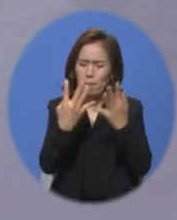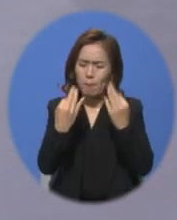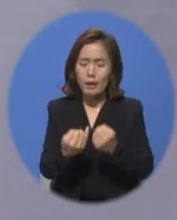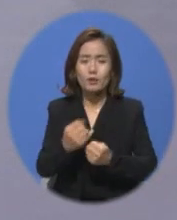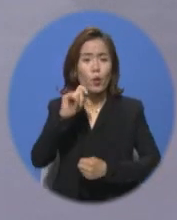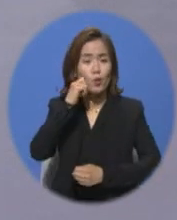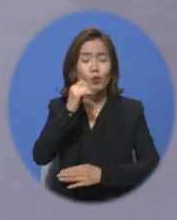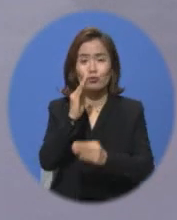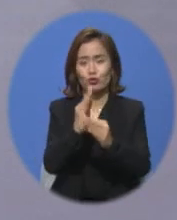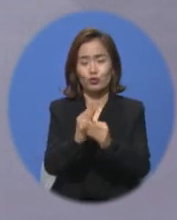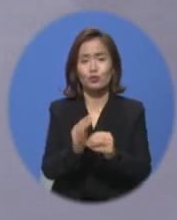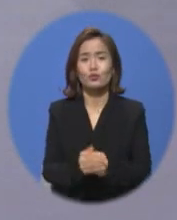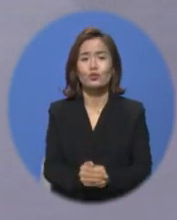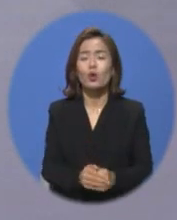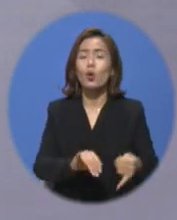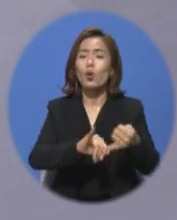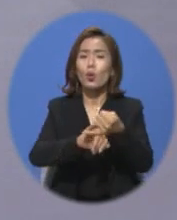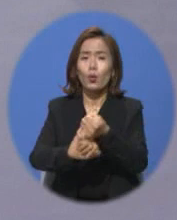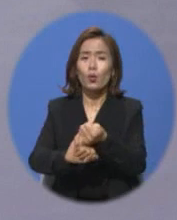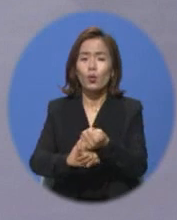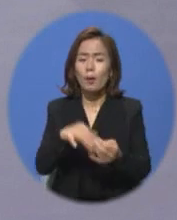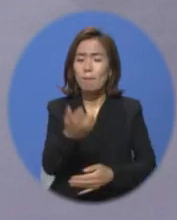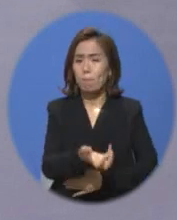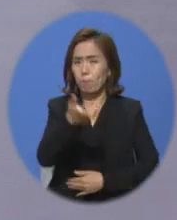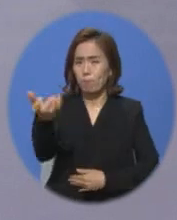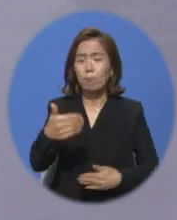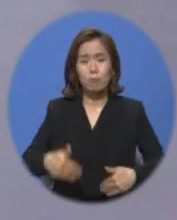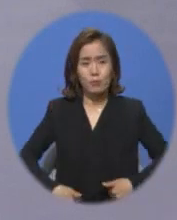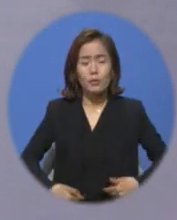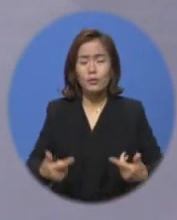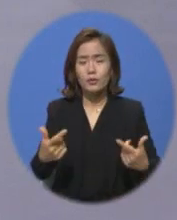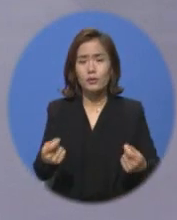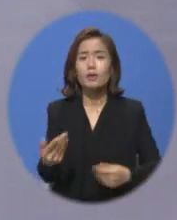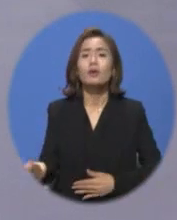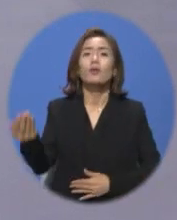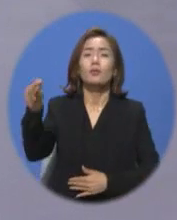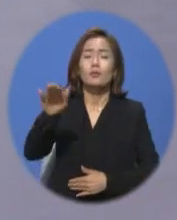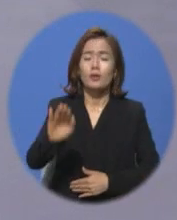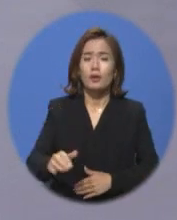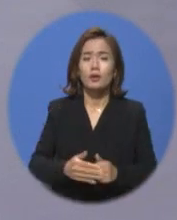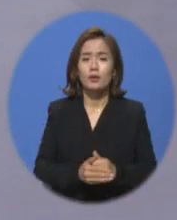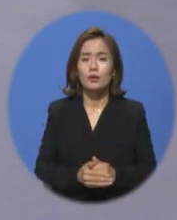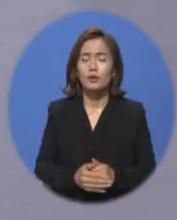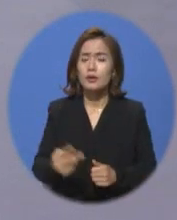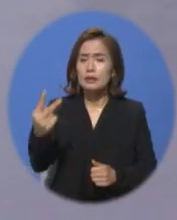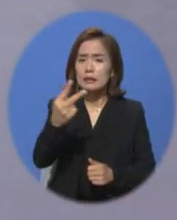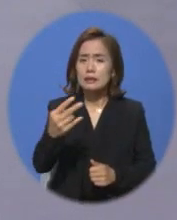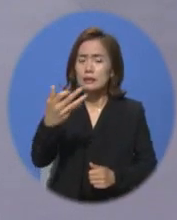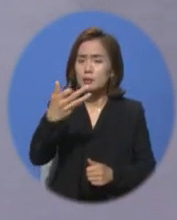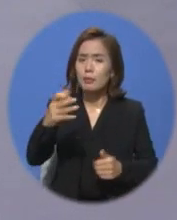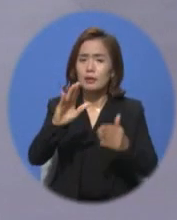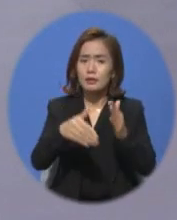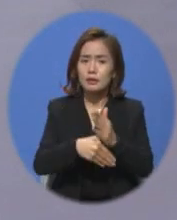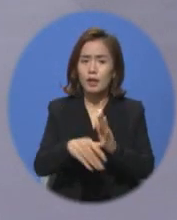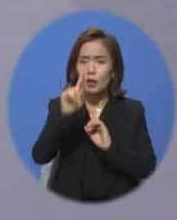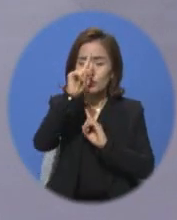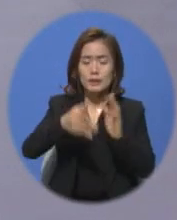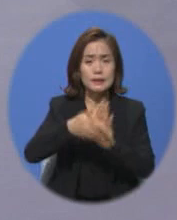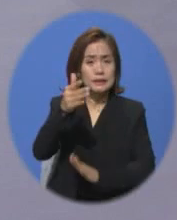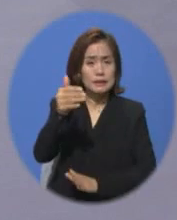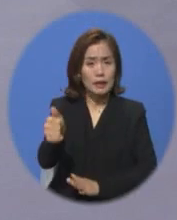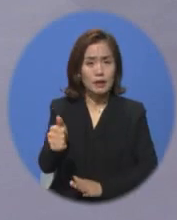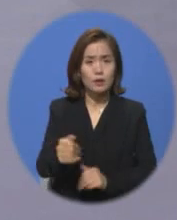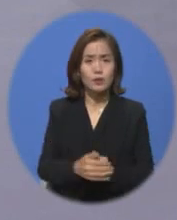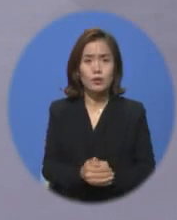에많은장애물을초래하고있습니다. 옮겨야합니다.하지만2018년 이영섭전남광주시장과